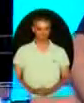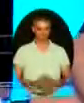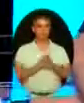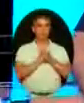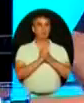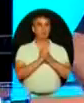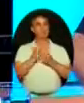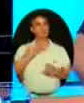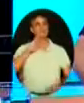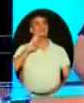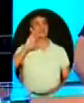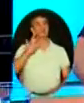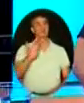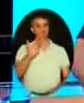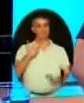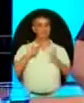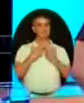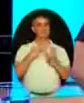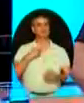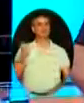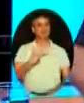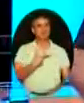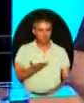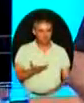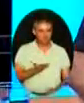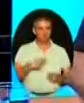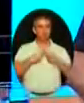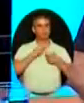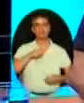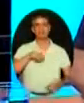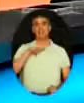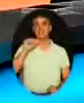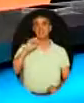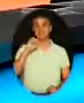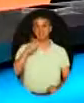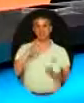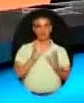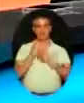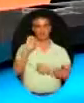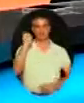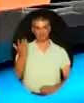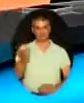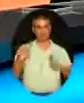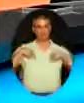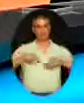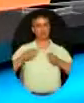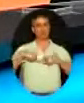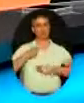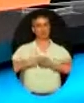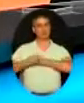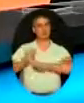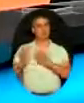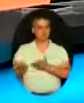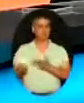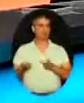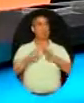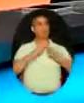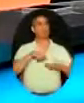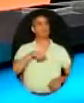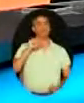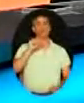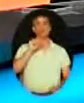שלום לכם, קריאה שלישית בצוות שלנו השבוע, חבר הכנסת איתן כבל, המחנה הציוני, יושב ראש ועדת הכלכלה, חבר